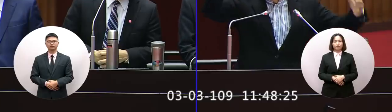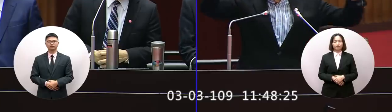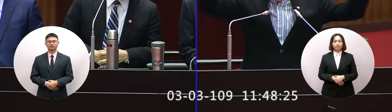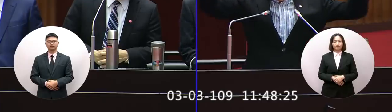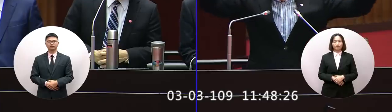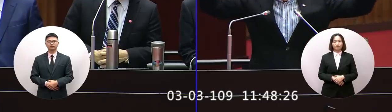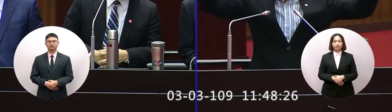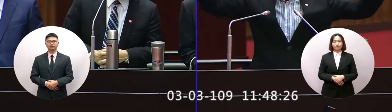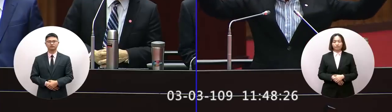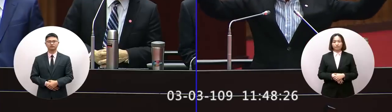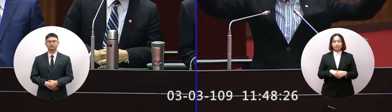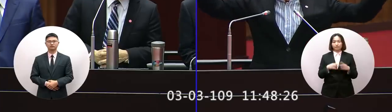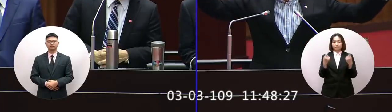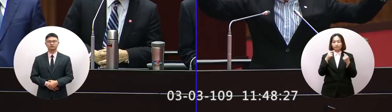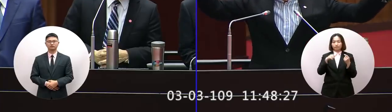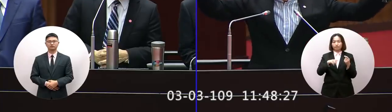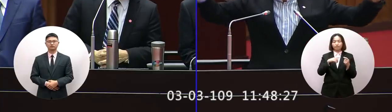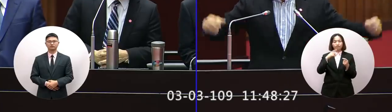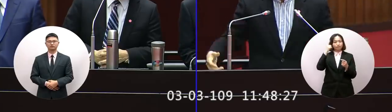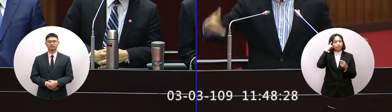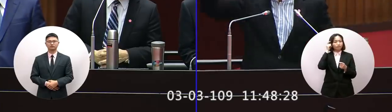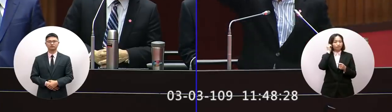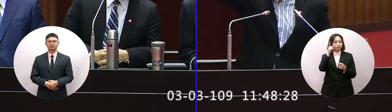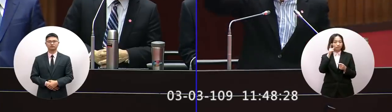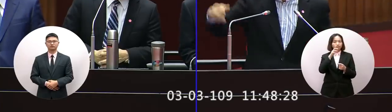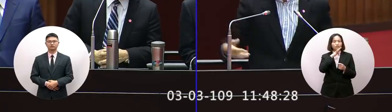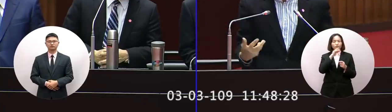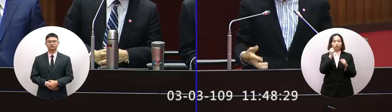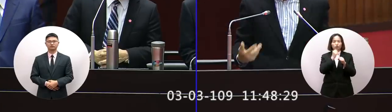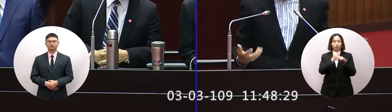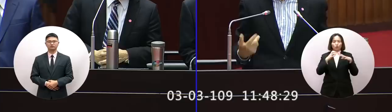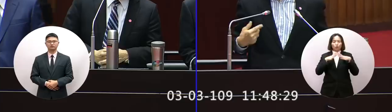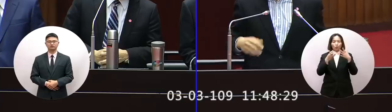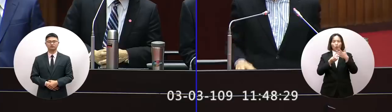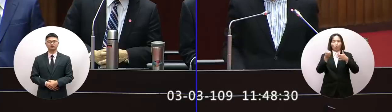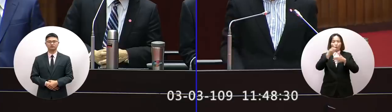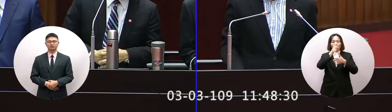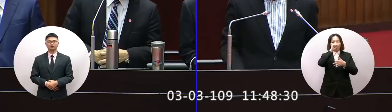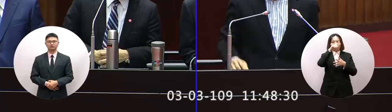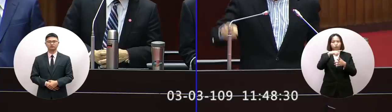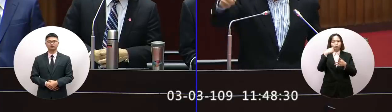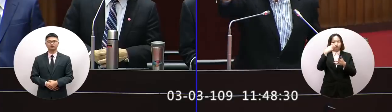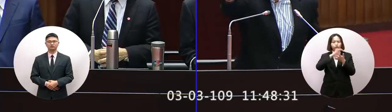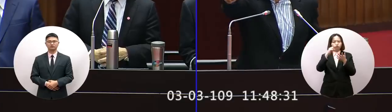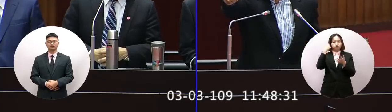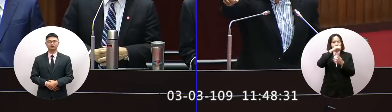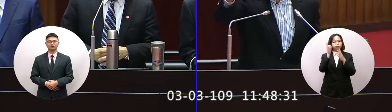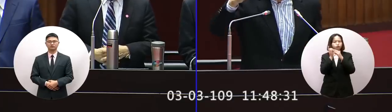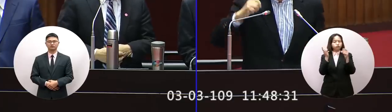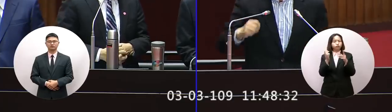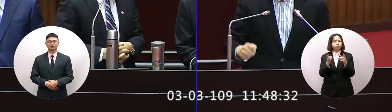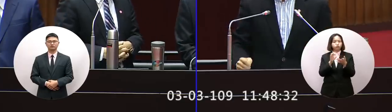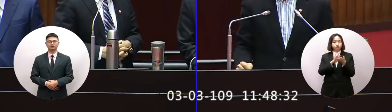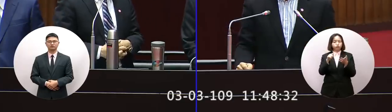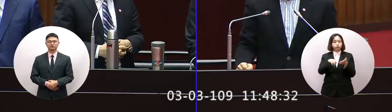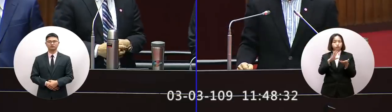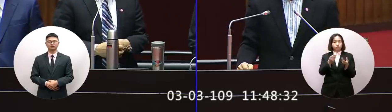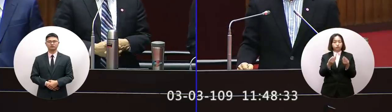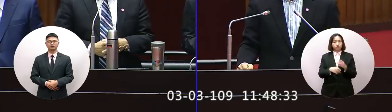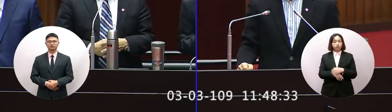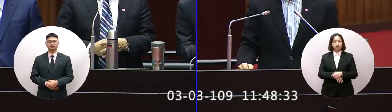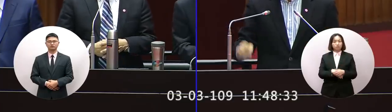像你這樣頭腦這麼好的我做這麼大你就沒有台灣配我請問部長有沒有台灣配